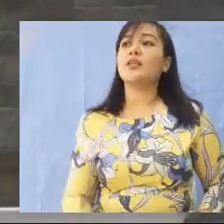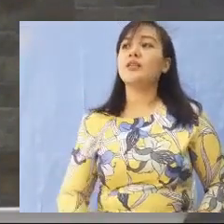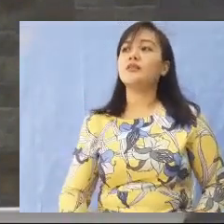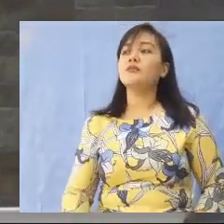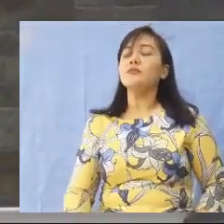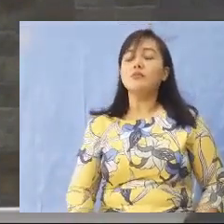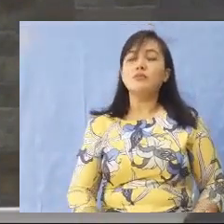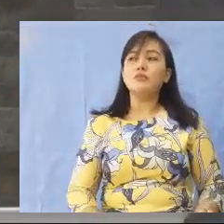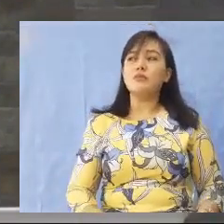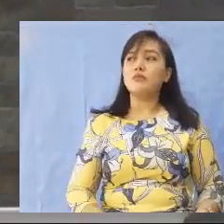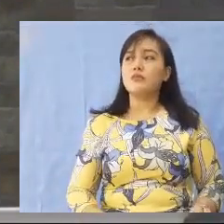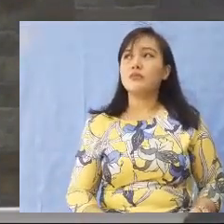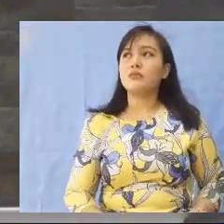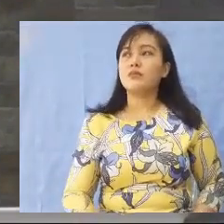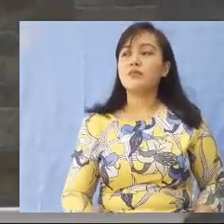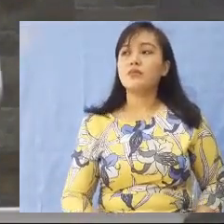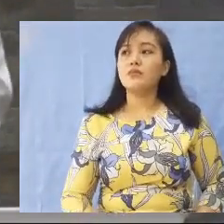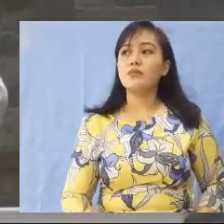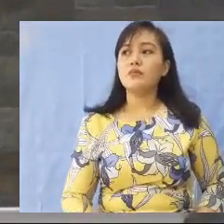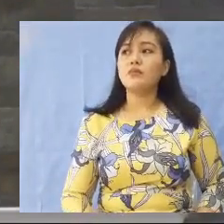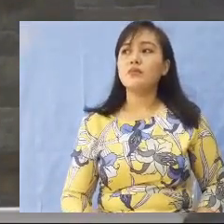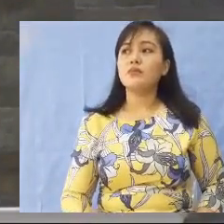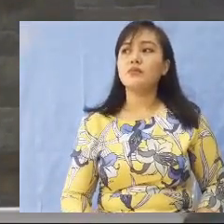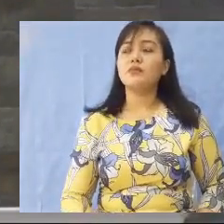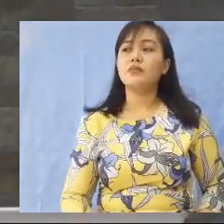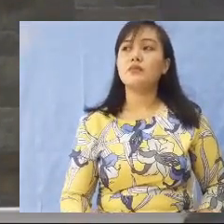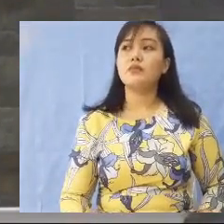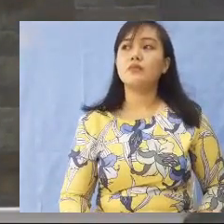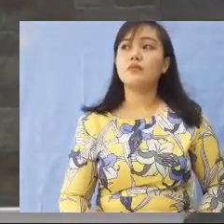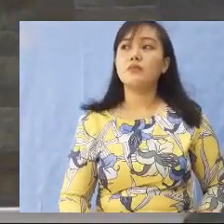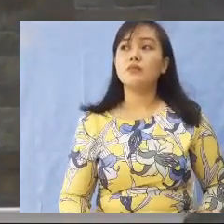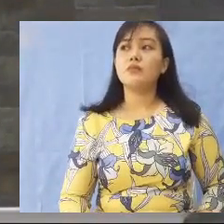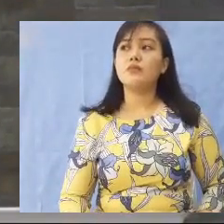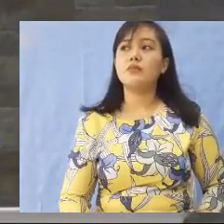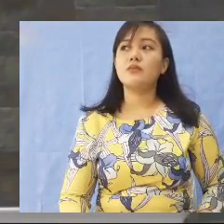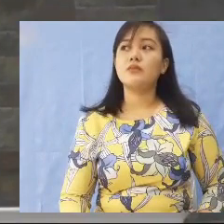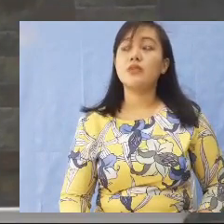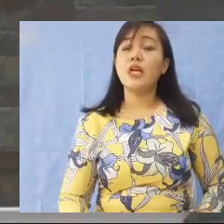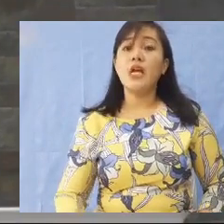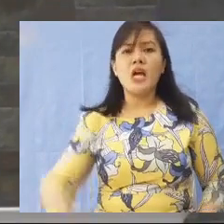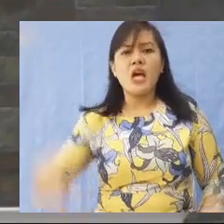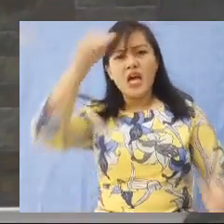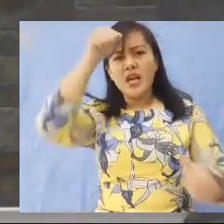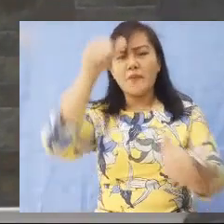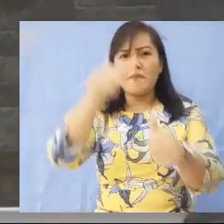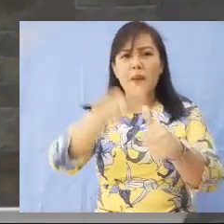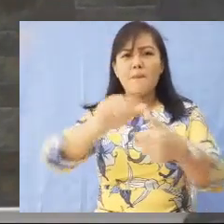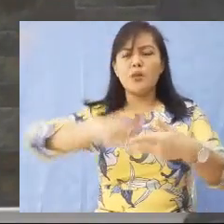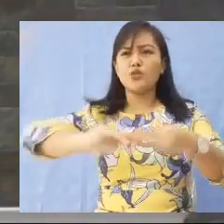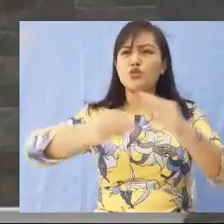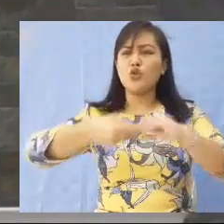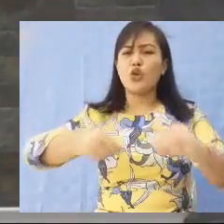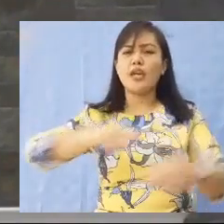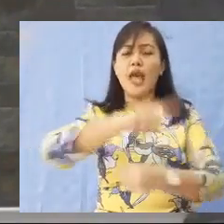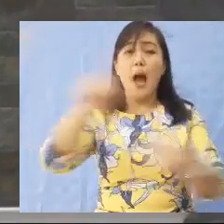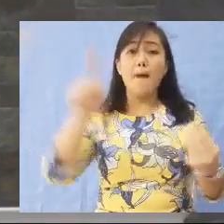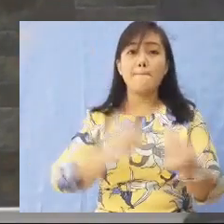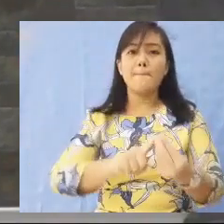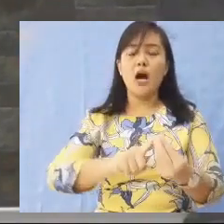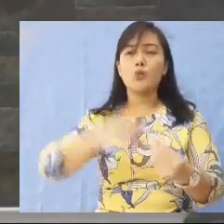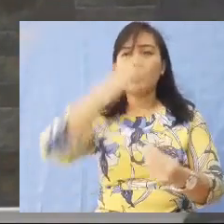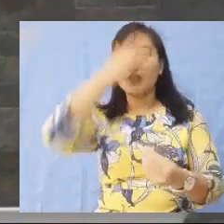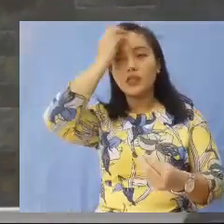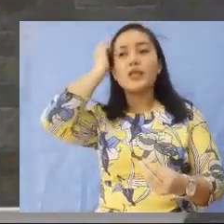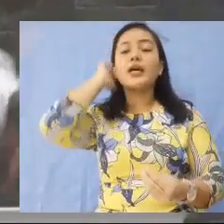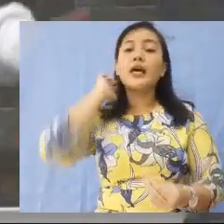responsibility. Dumaan yung priest, iniwasan. Ayaw niya ng responsibility. Bakit? Akala niya patay na